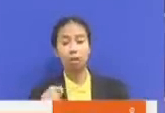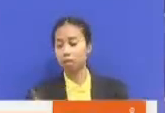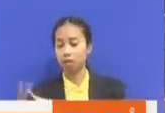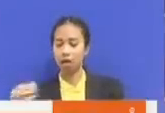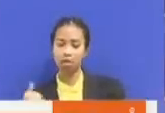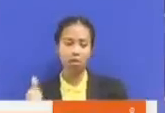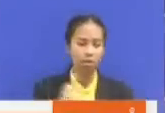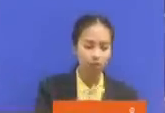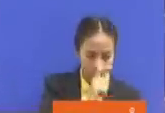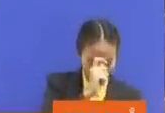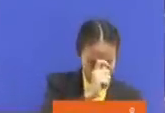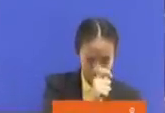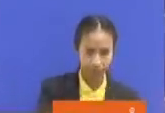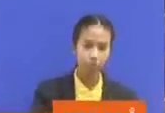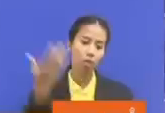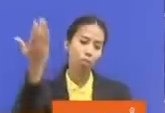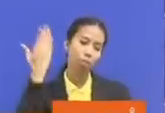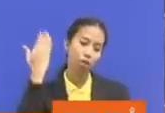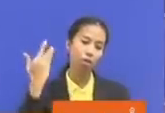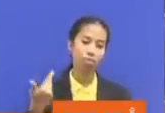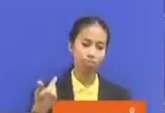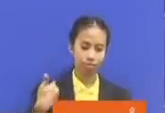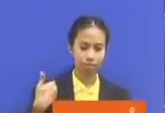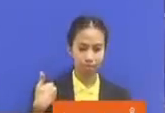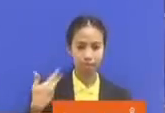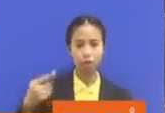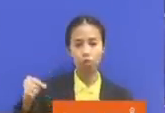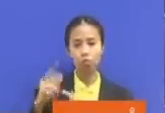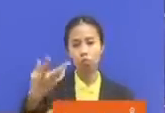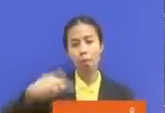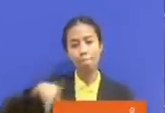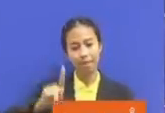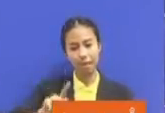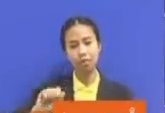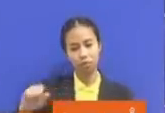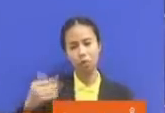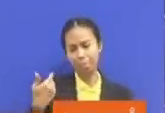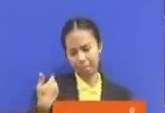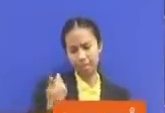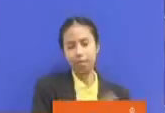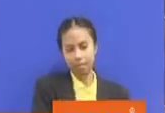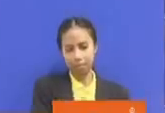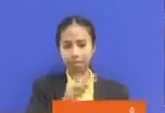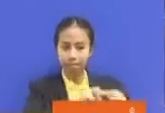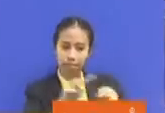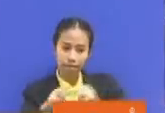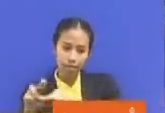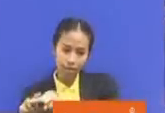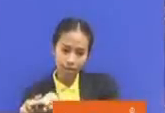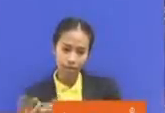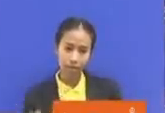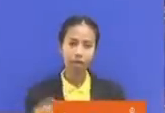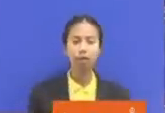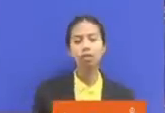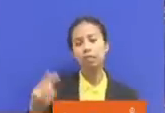ผู้แทนราษฎรค่ะที่ทำหน้าที่ชั่วคราวนะคะคือนายชายจะพิจารณาว่าจะให้เข้าร่วมในวันนี้ด้วยหรือไม่นั้นเอง